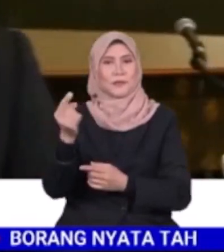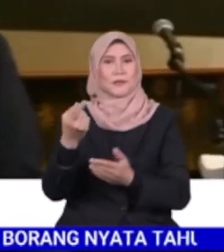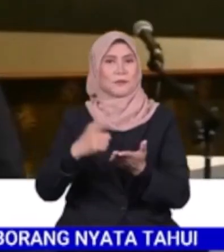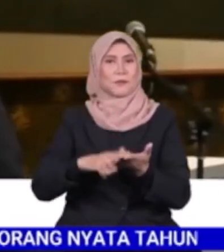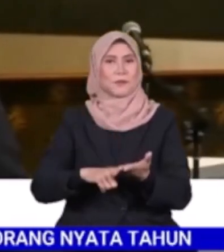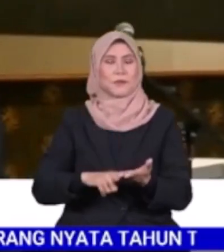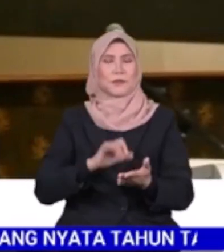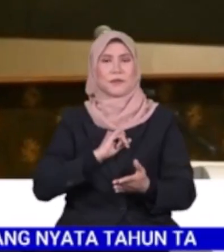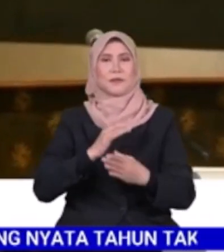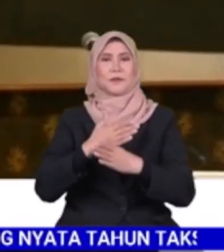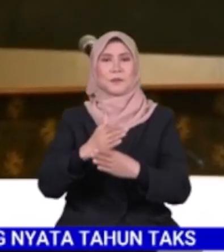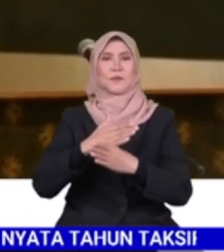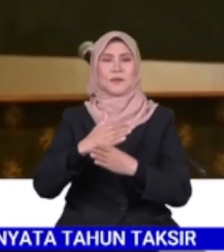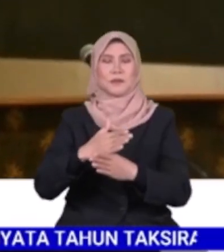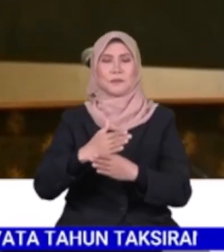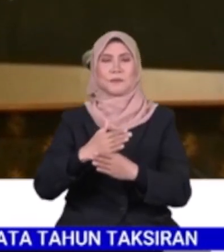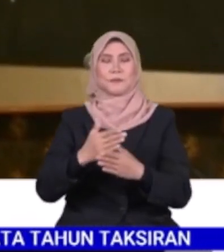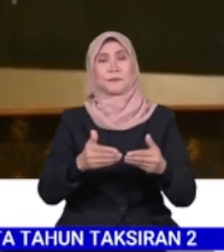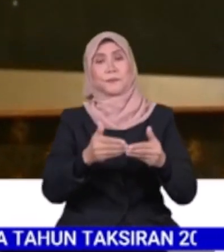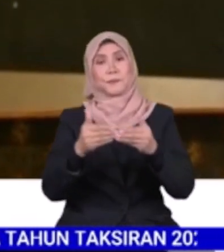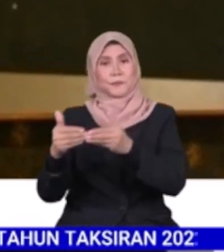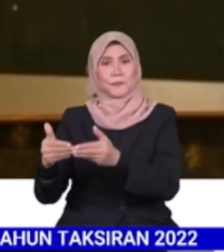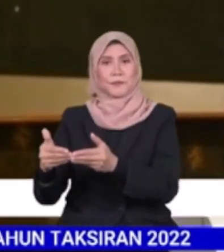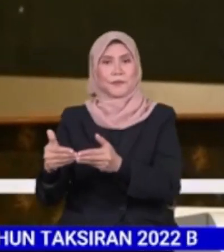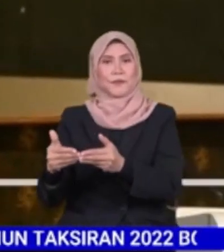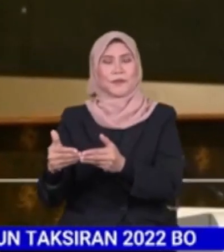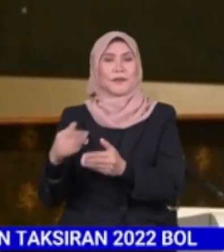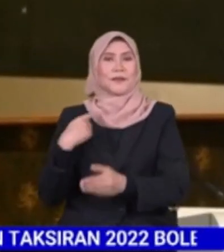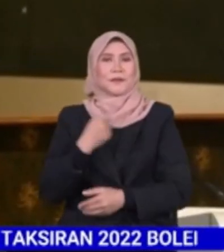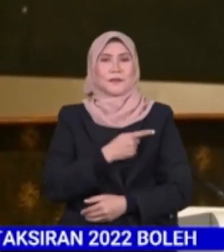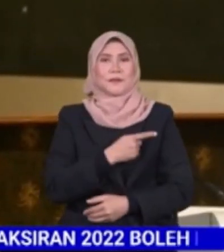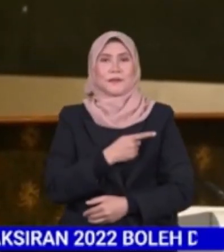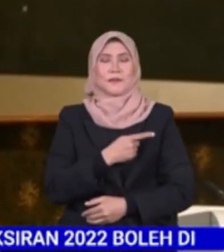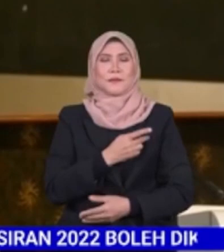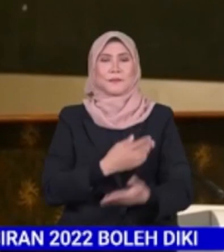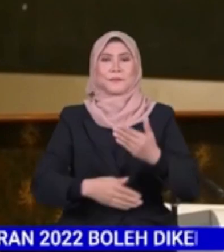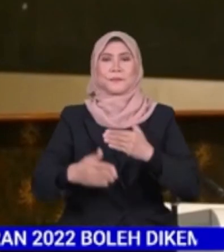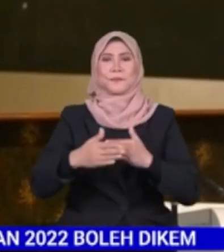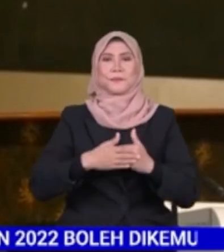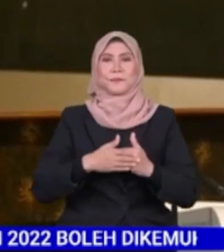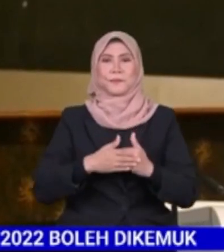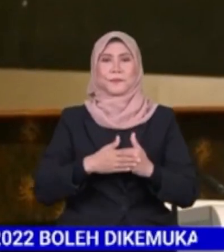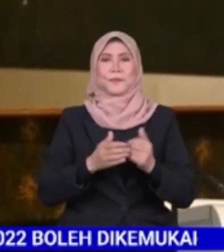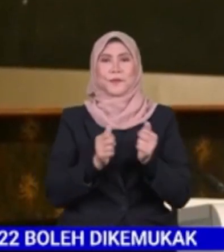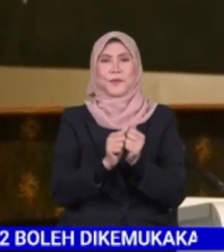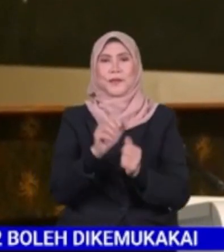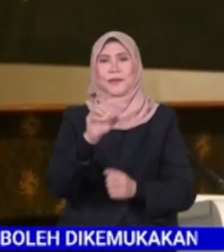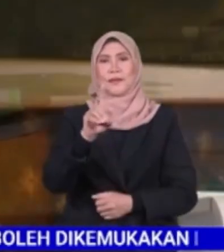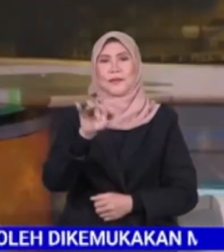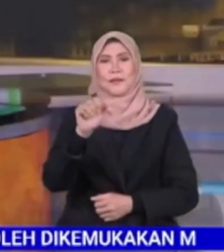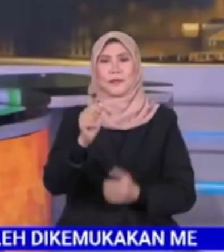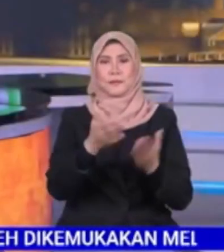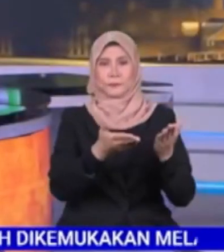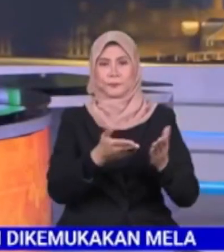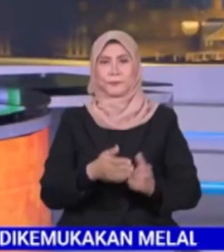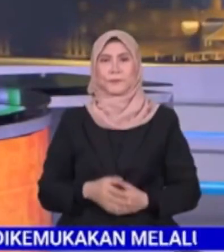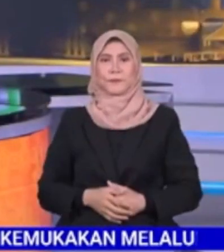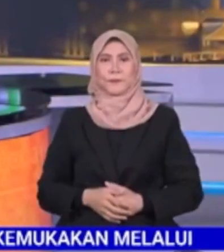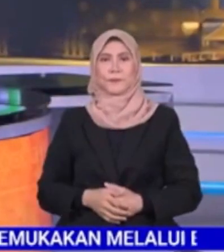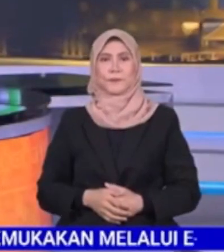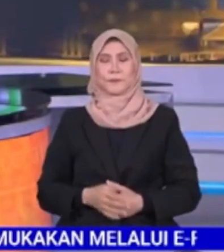perkembangan yang dapat saya bawa sini teruskan kesetiaan anda bersama kami kita kembali ke angkasa Puri bersama dia